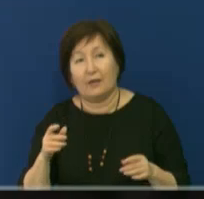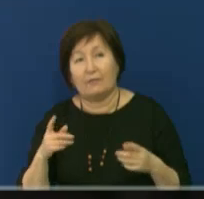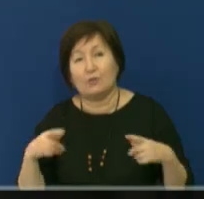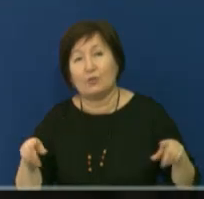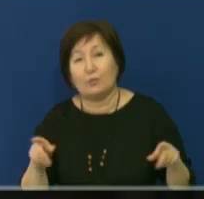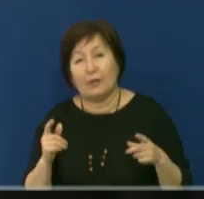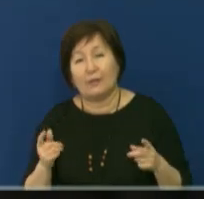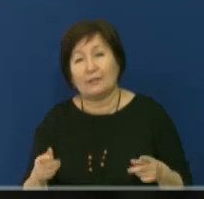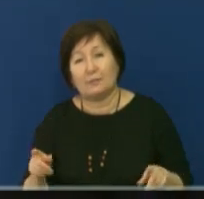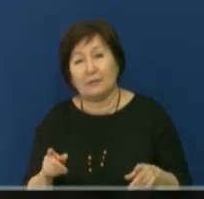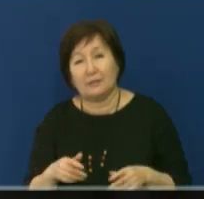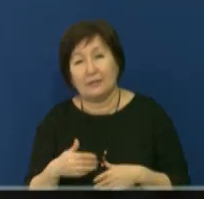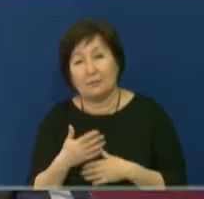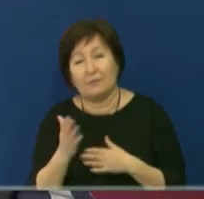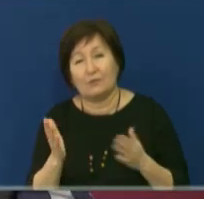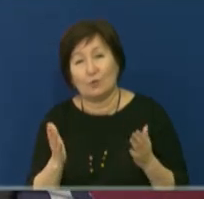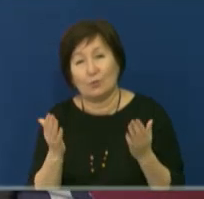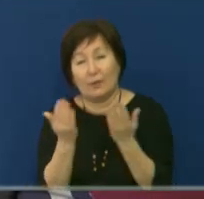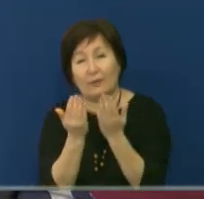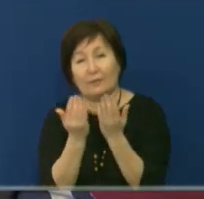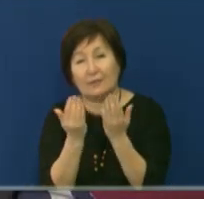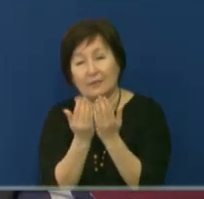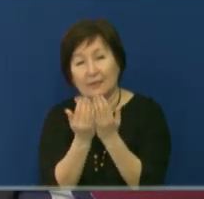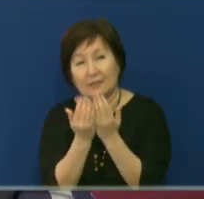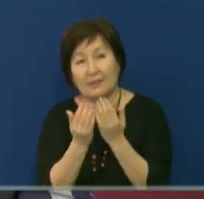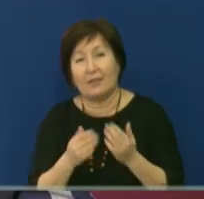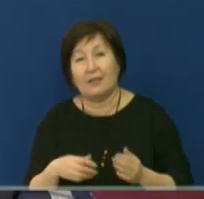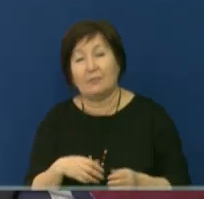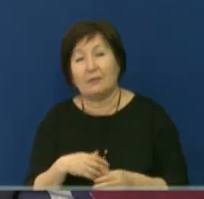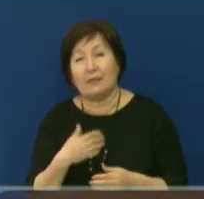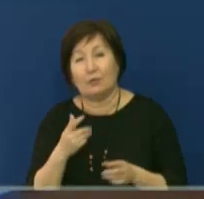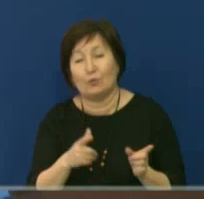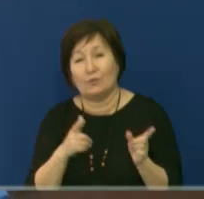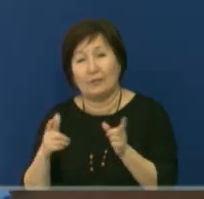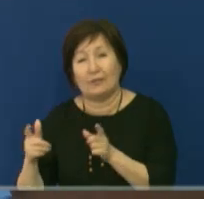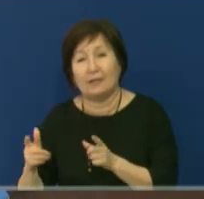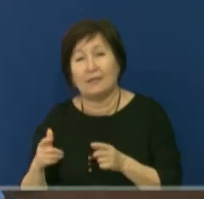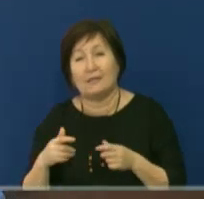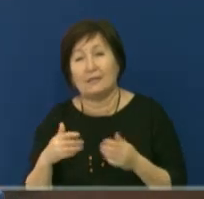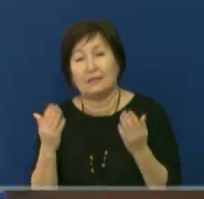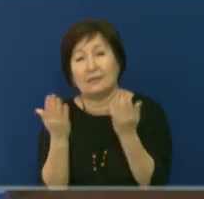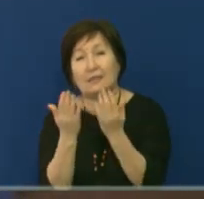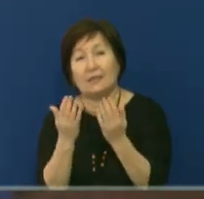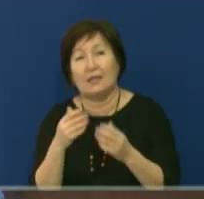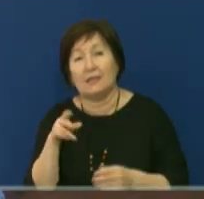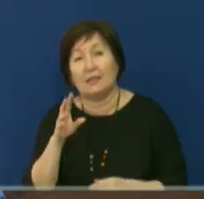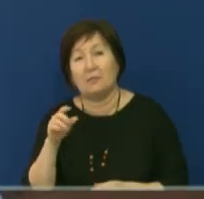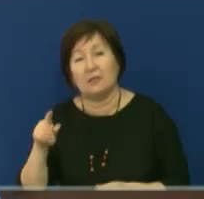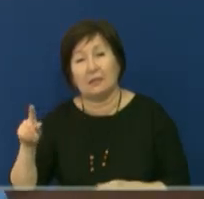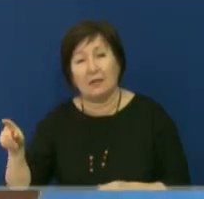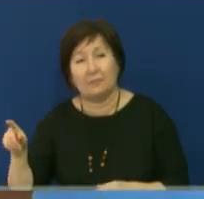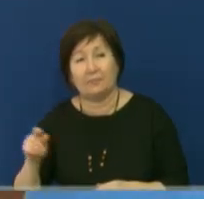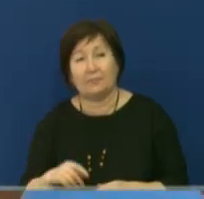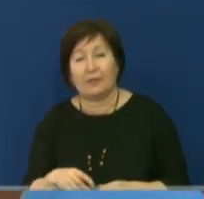фестивальдің шығармашылық жағынан дамуға және өздерін көрсетуге үлкен мүмкіндік екенін айтады. Я буду петь, исполнять песни.